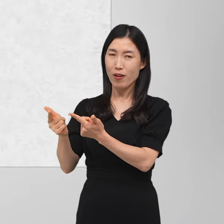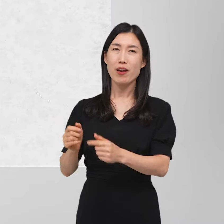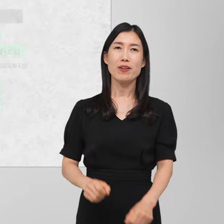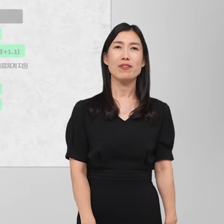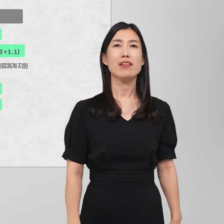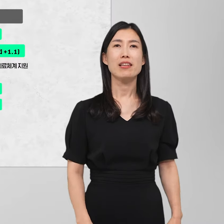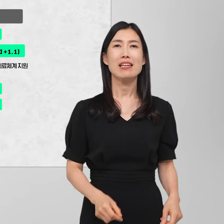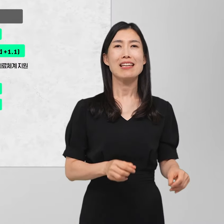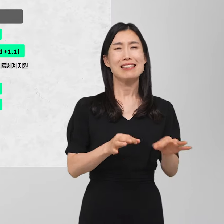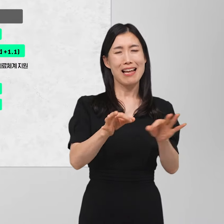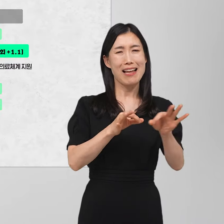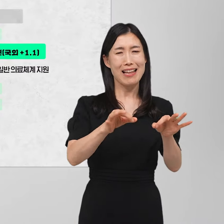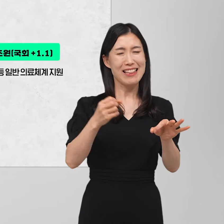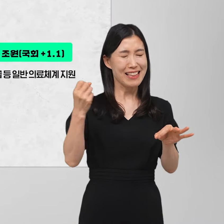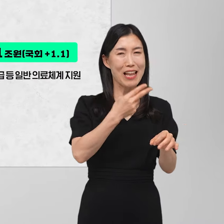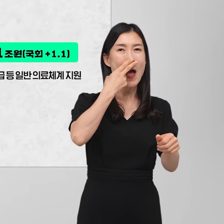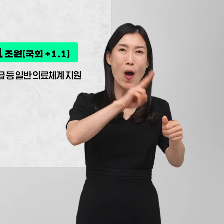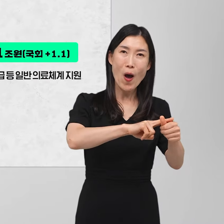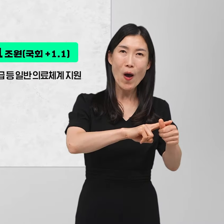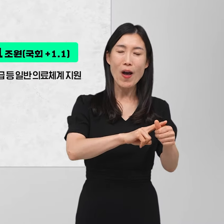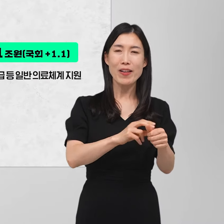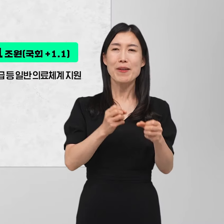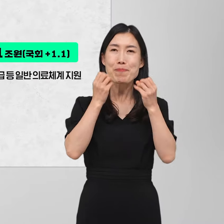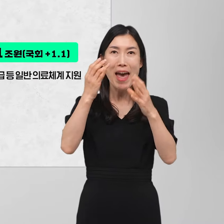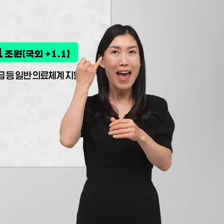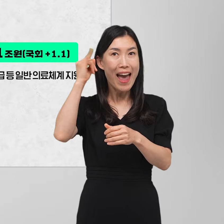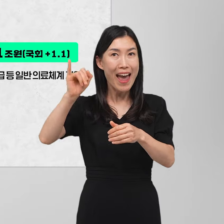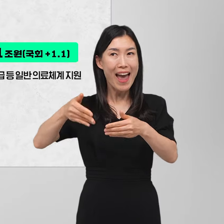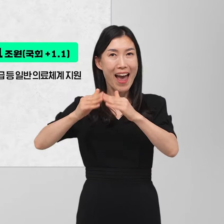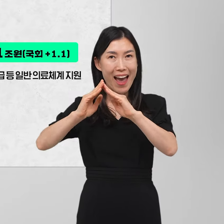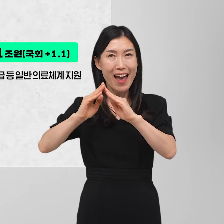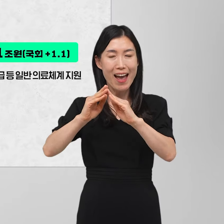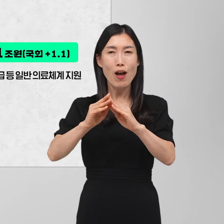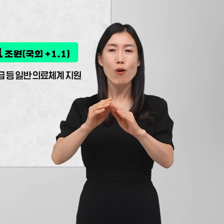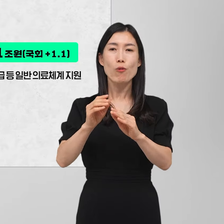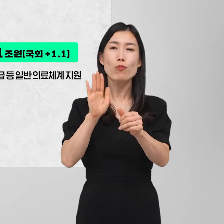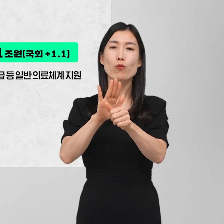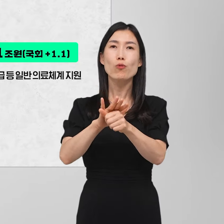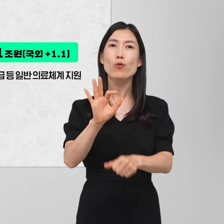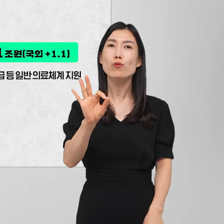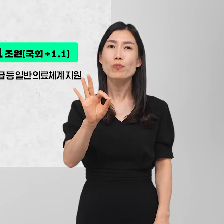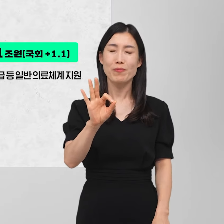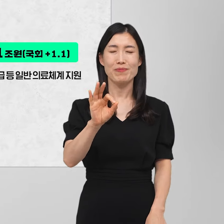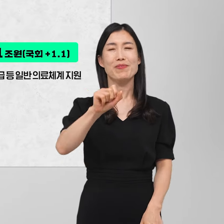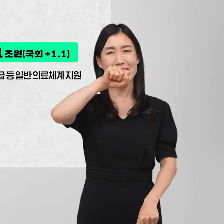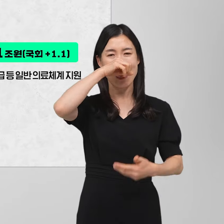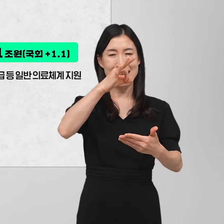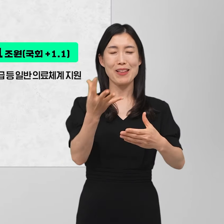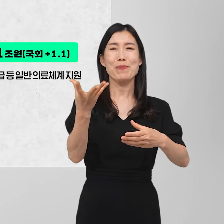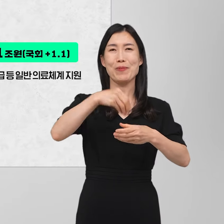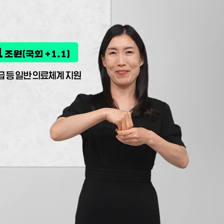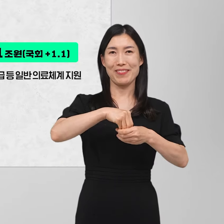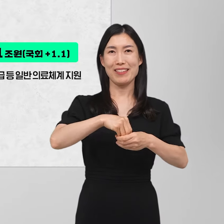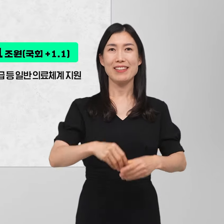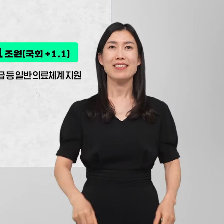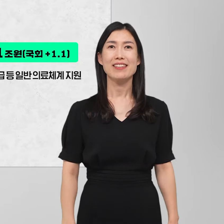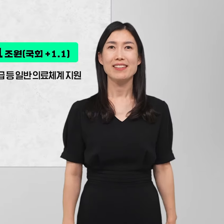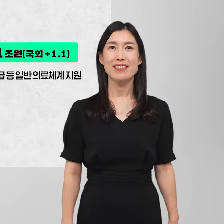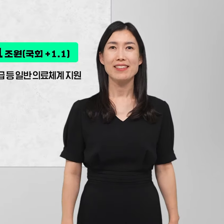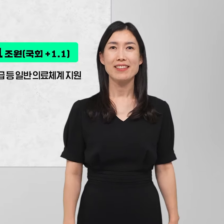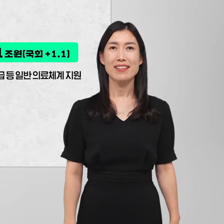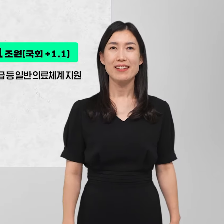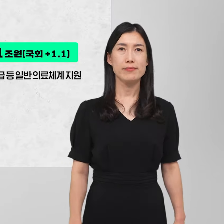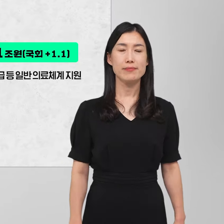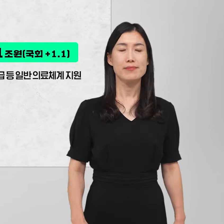번째 방역보강 사업이 있습니다. 이것은 이제 코로나의 어떤 피해 보상보다는 대처를 어떻게 할 것인가 이런